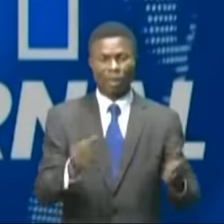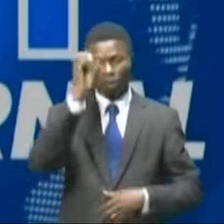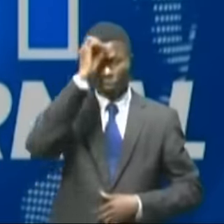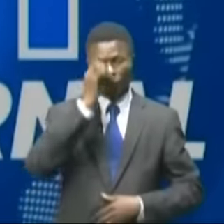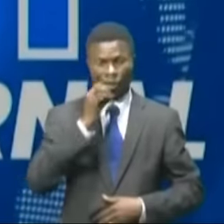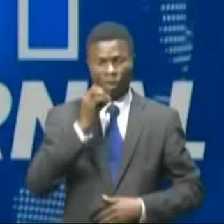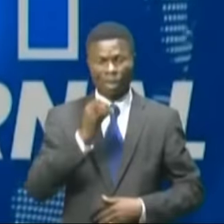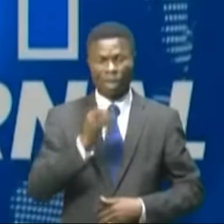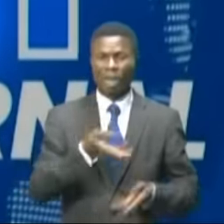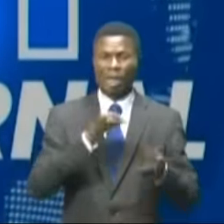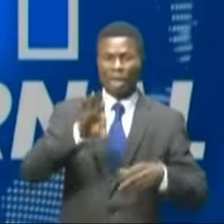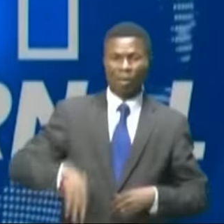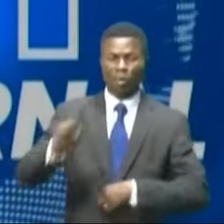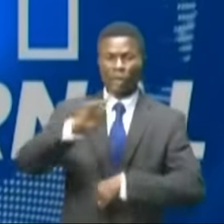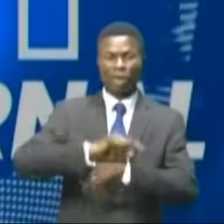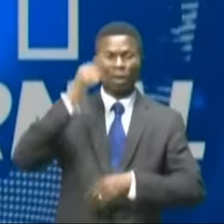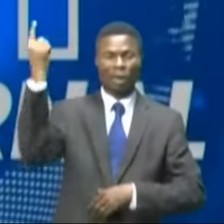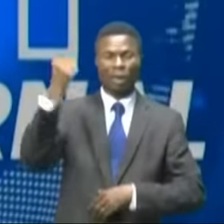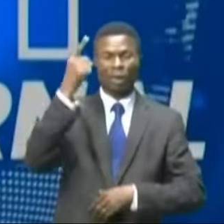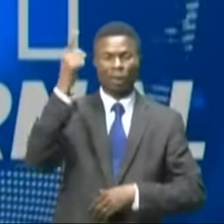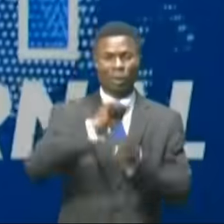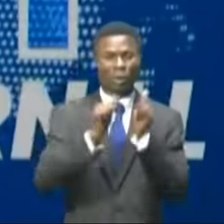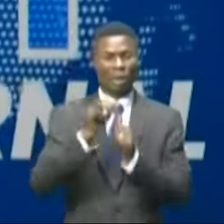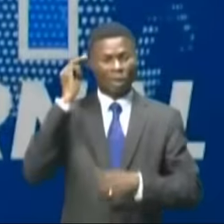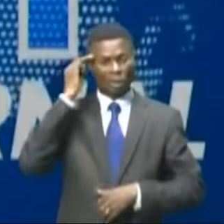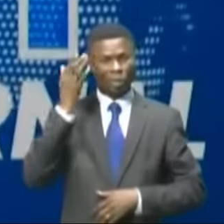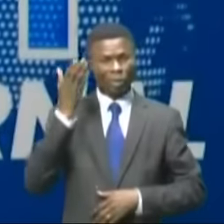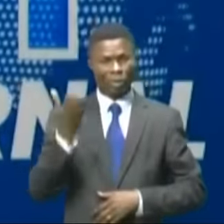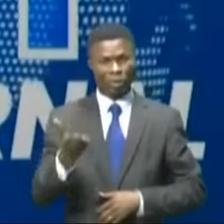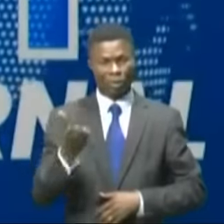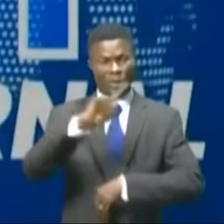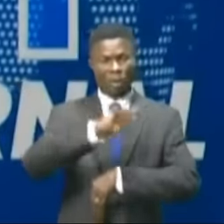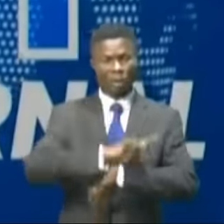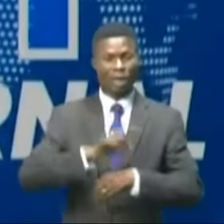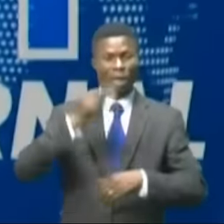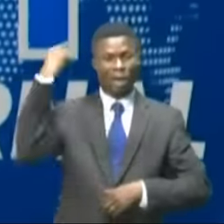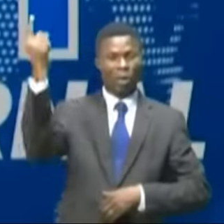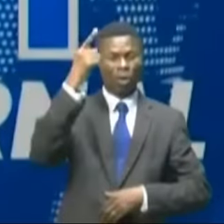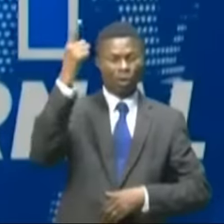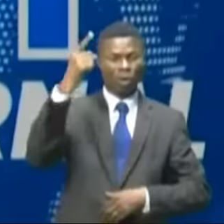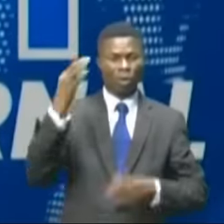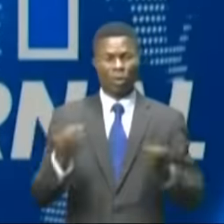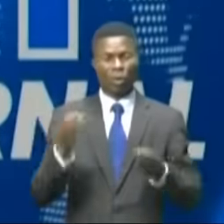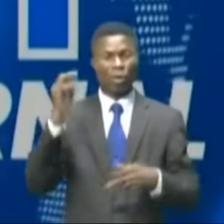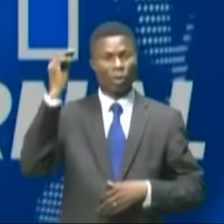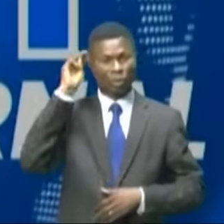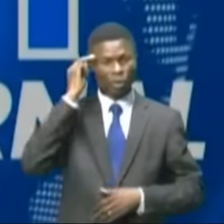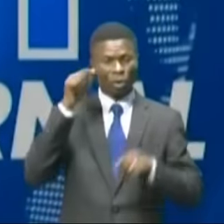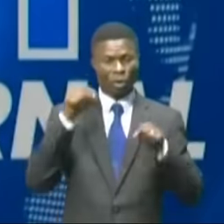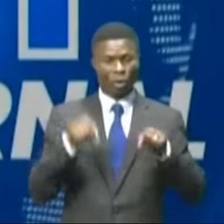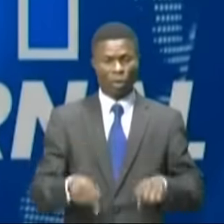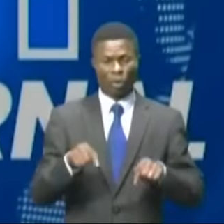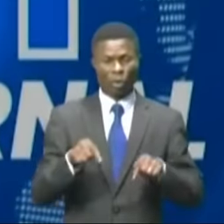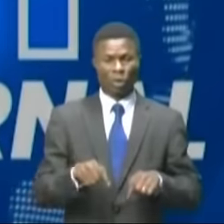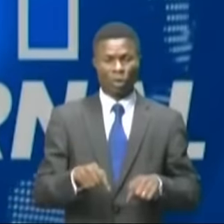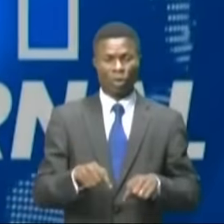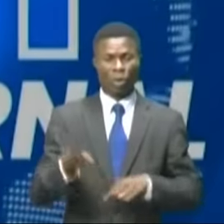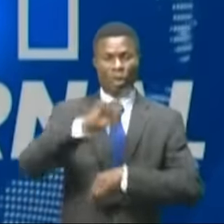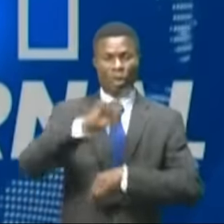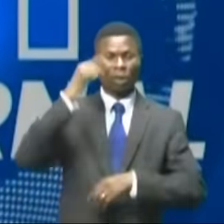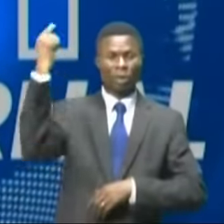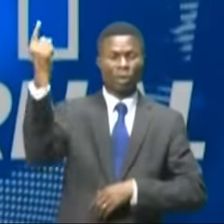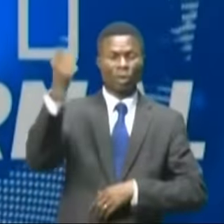à la faveur de la journée mondiale qui leur est dédiée. Cette journée mondiale donc était célébrée aujourd'hui, la journée